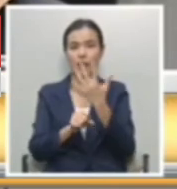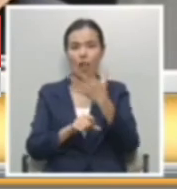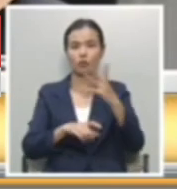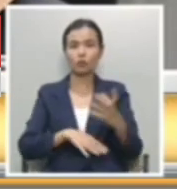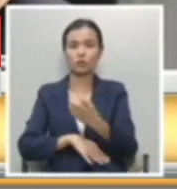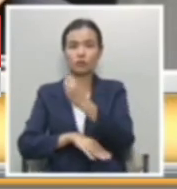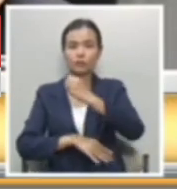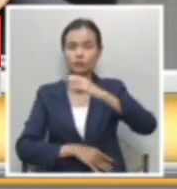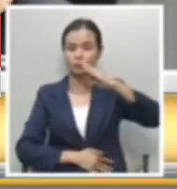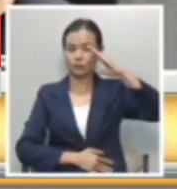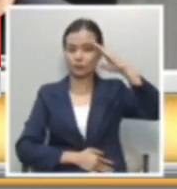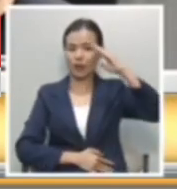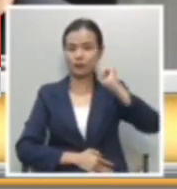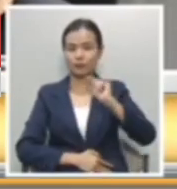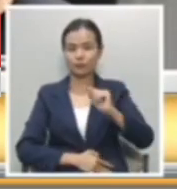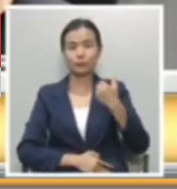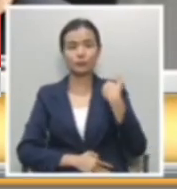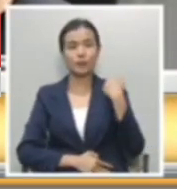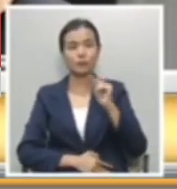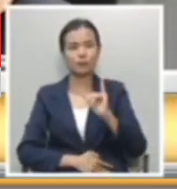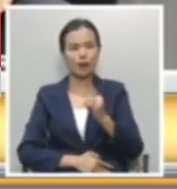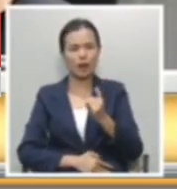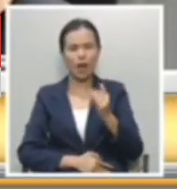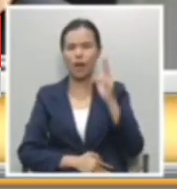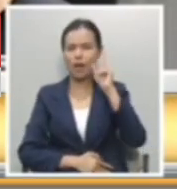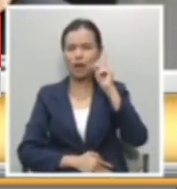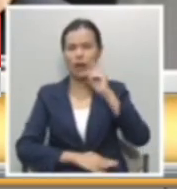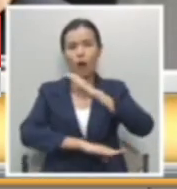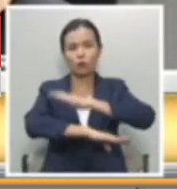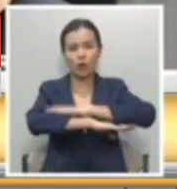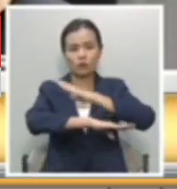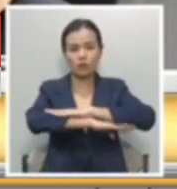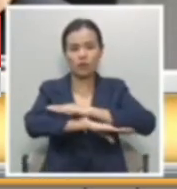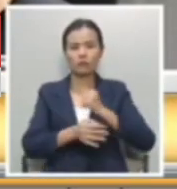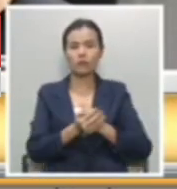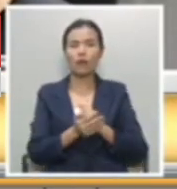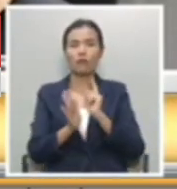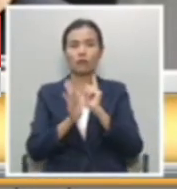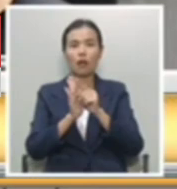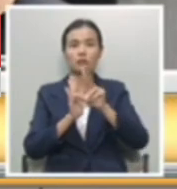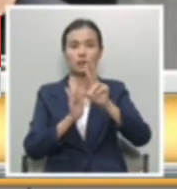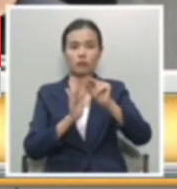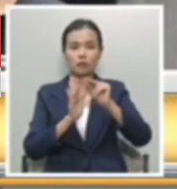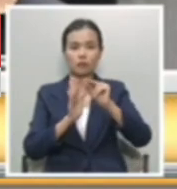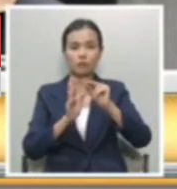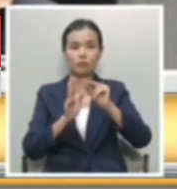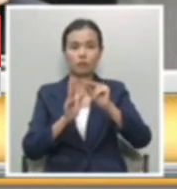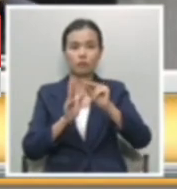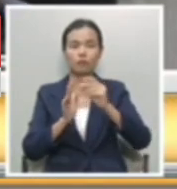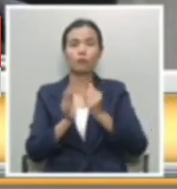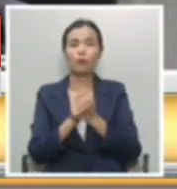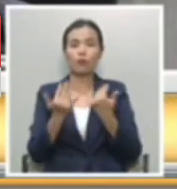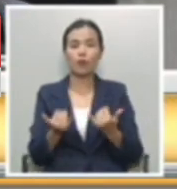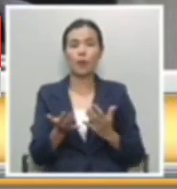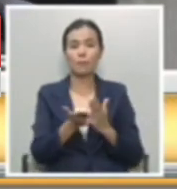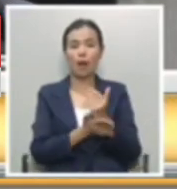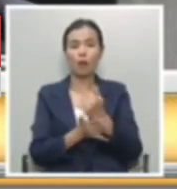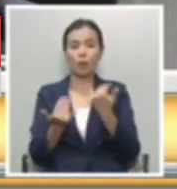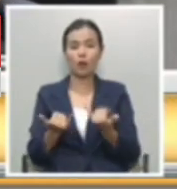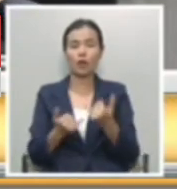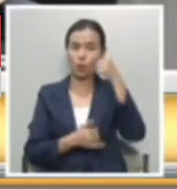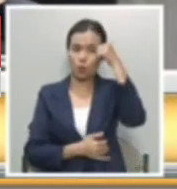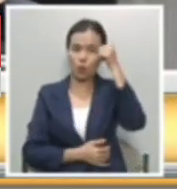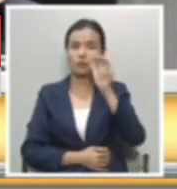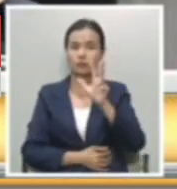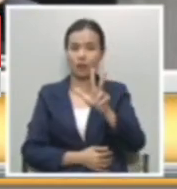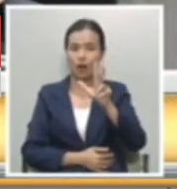ารเนี่ยบางปีได้ยินข่าวตามหน้าหนังสือพิมพ์ว่าใช้เวลาเพียงแค่30นาทีผ่านวาระ1วันนี้เราใช้เวลากัน3วัน3